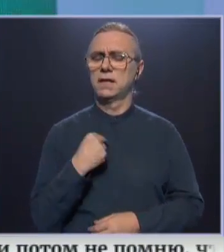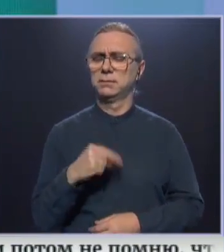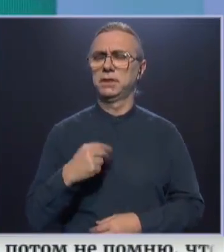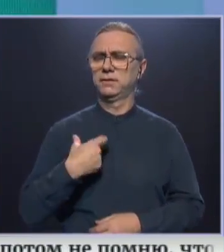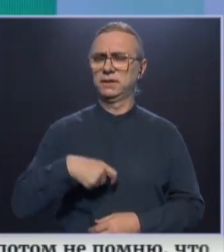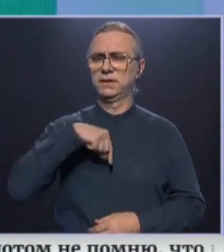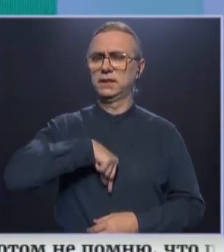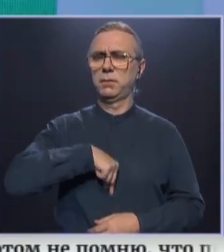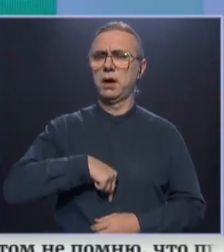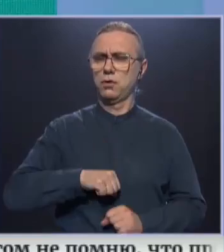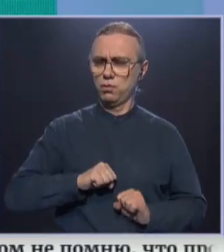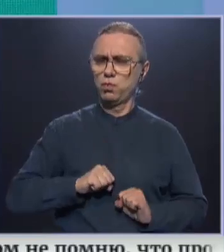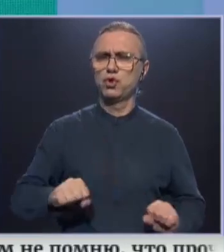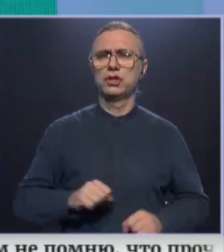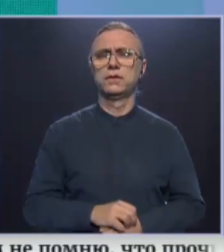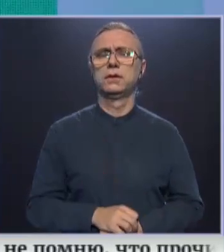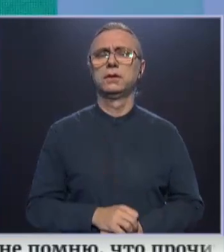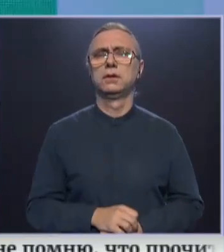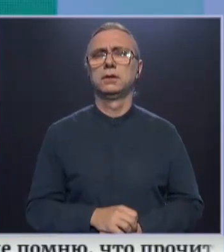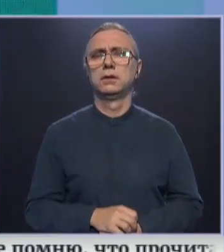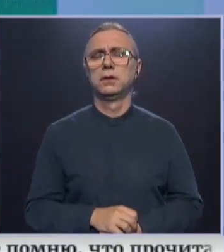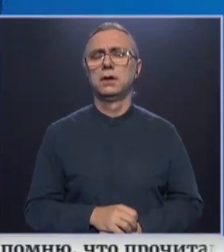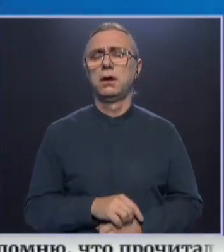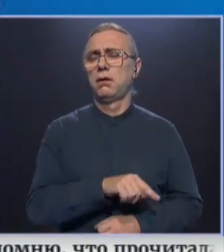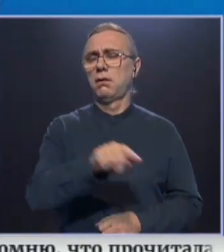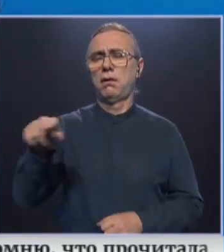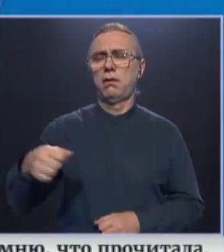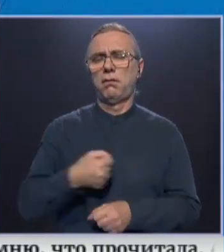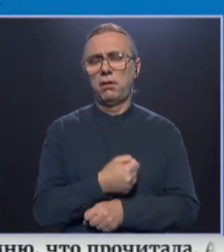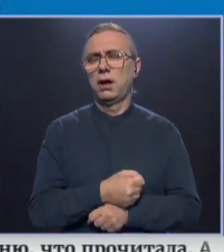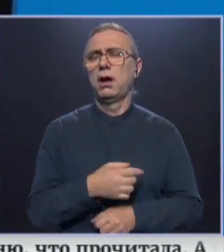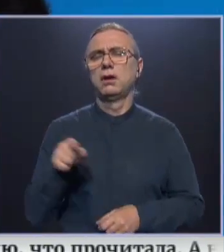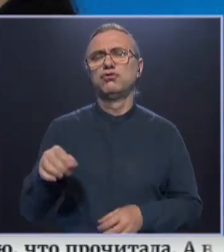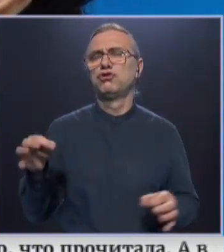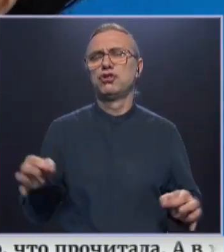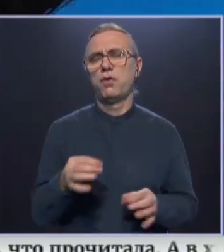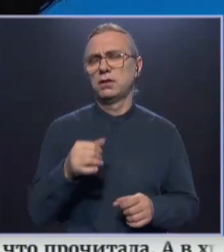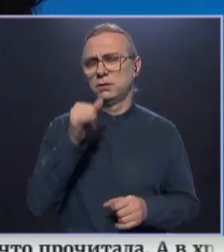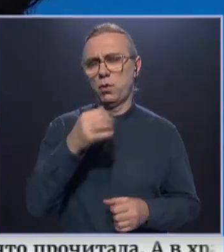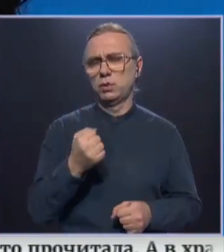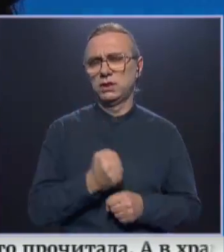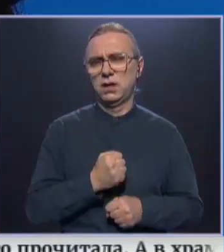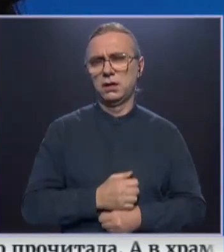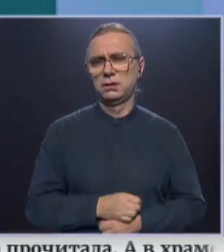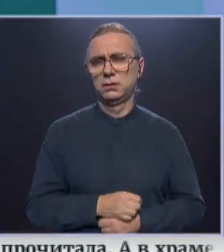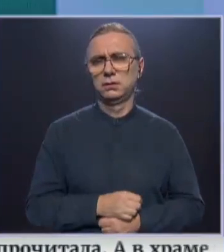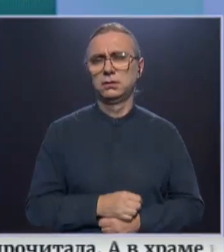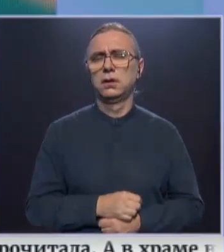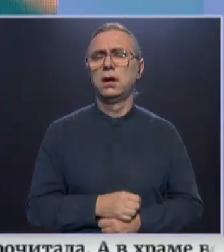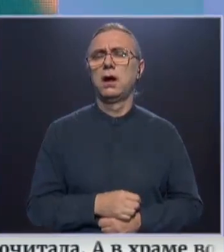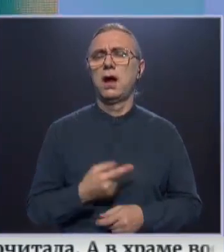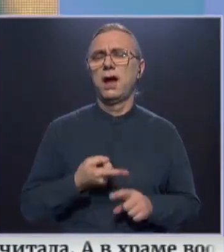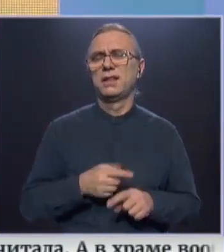мужество. Ничего они сделать не смогут. Эти трудности, эти обиды, эти неприятности просто закалят. Не